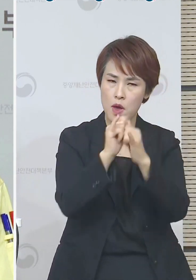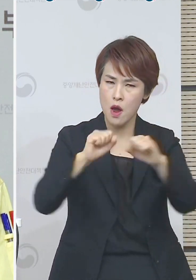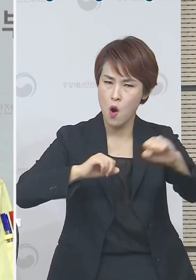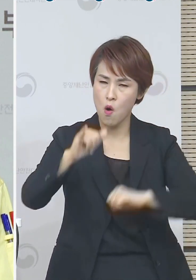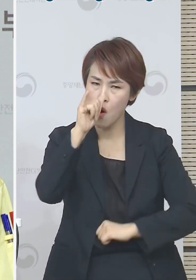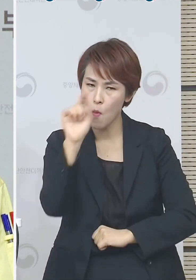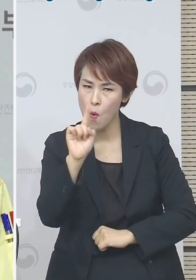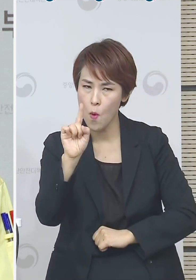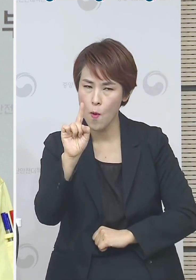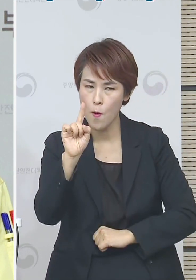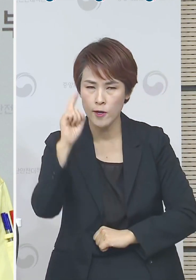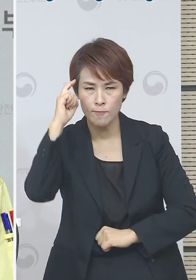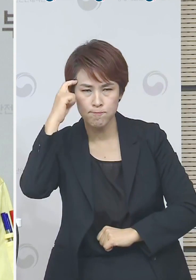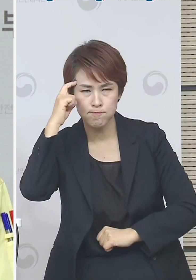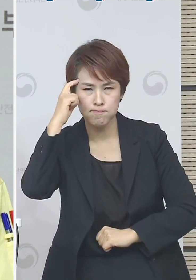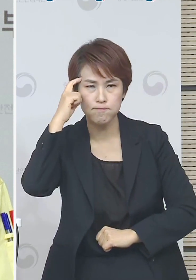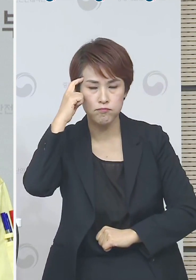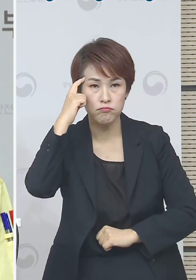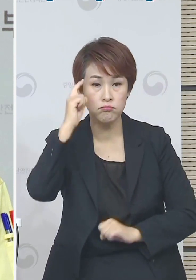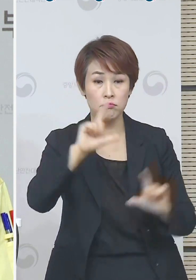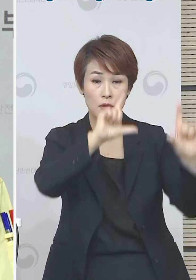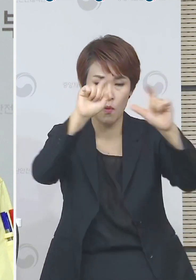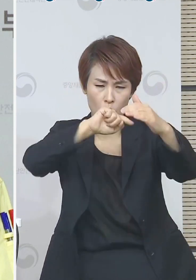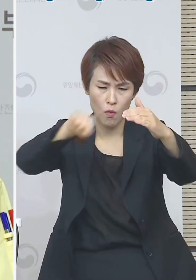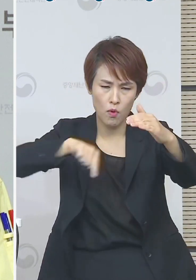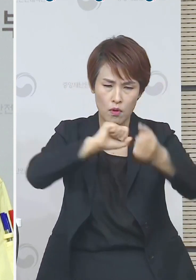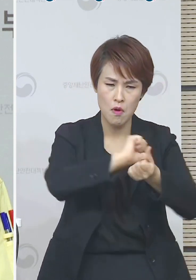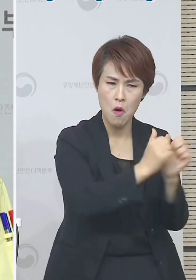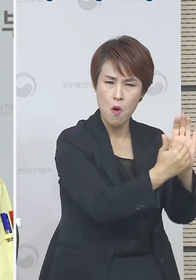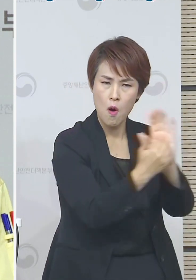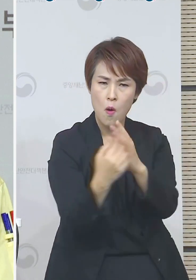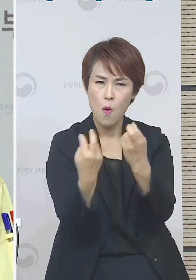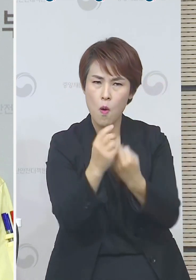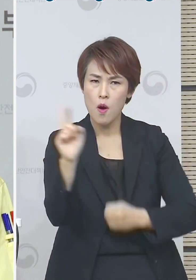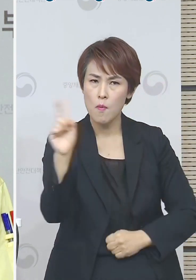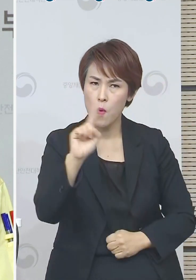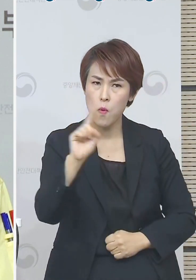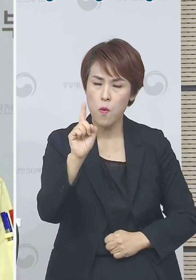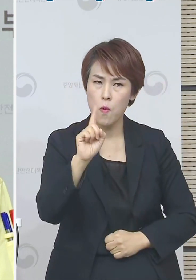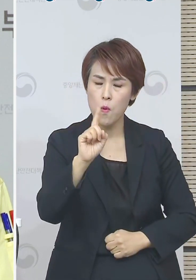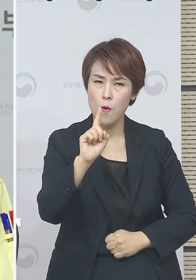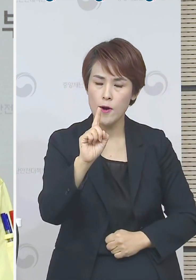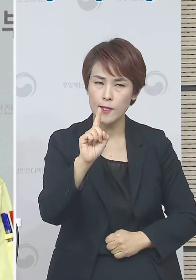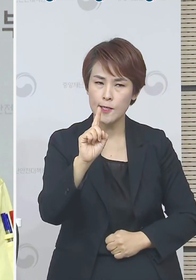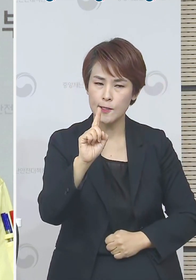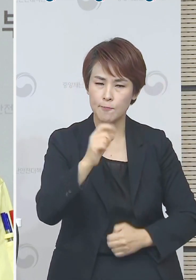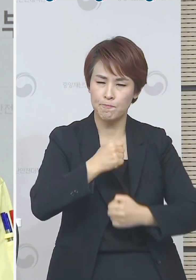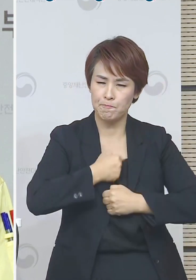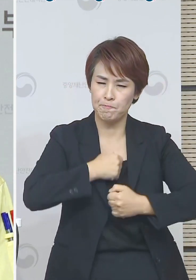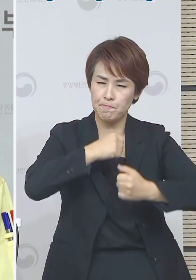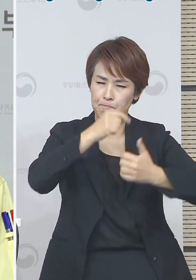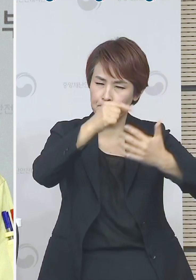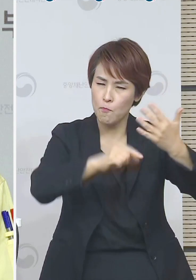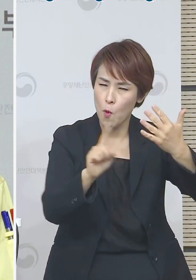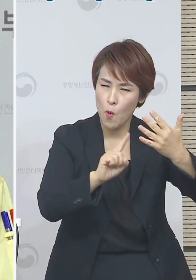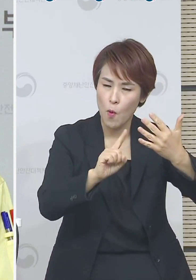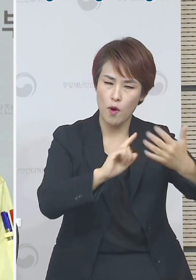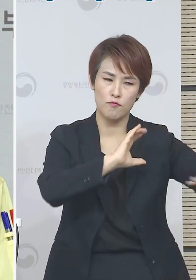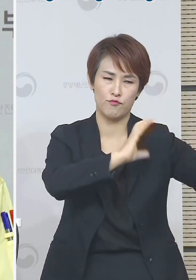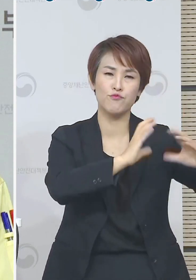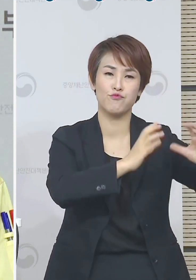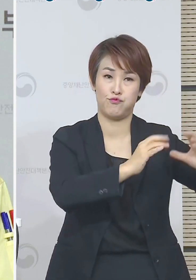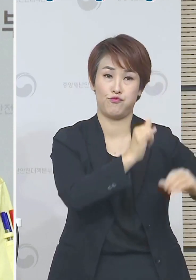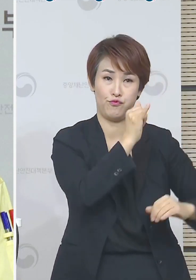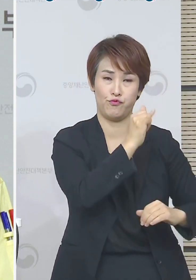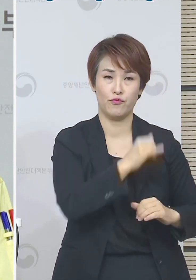가능성을 두루 살펴 생활 속에서 방역을 실천하기 위한 지침을 논의하고 있습니다.